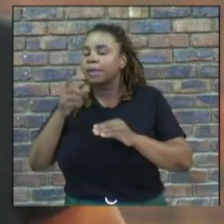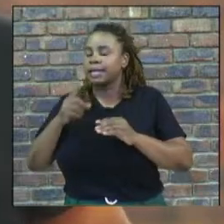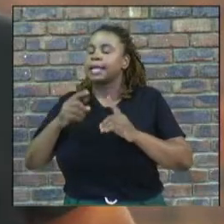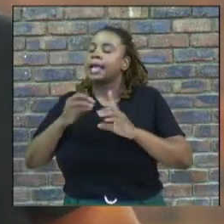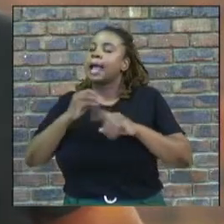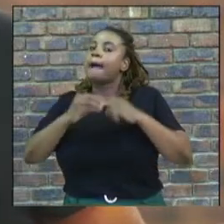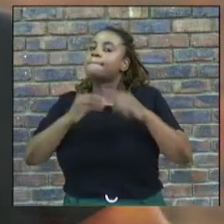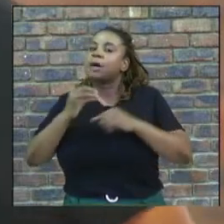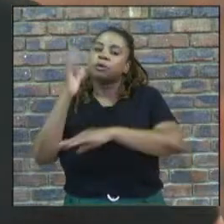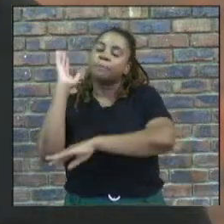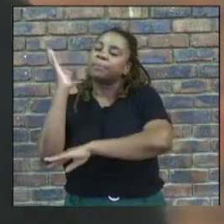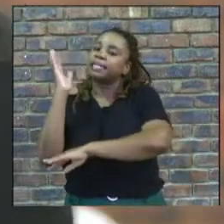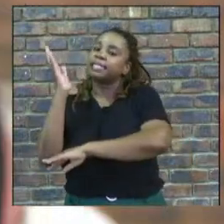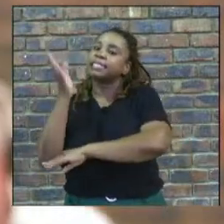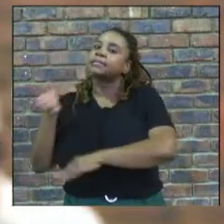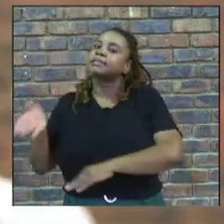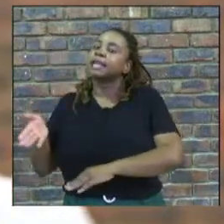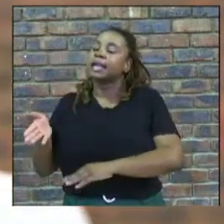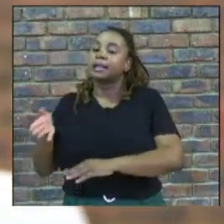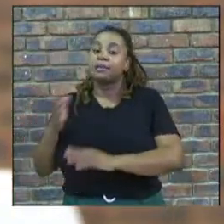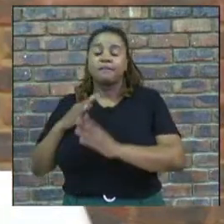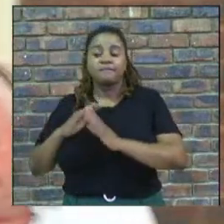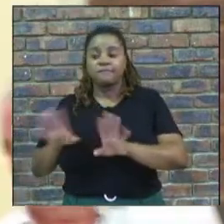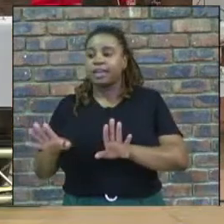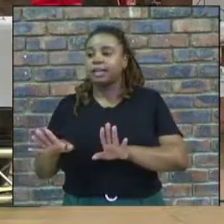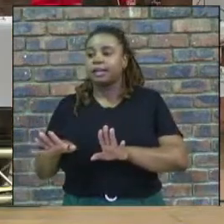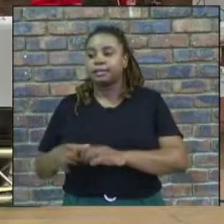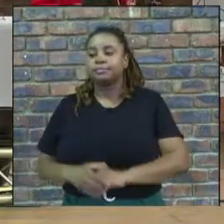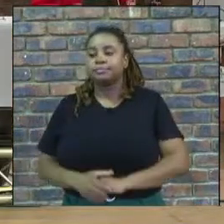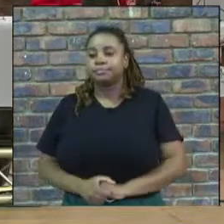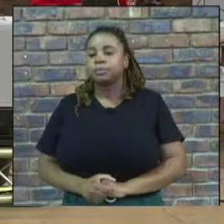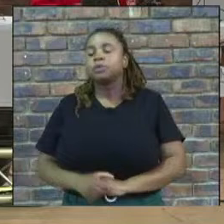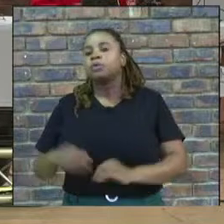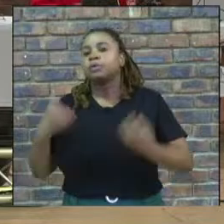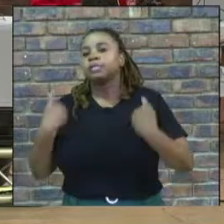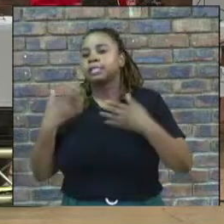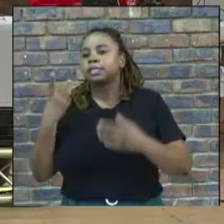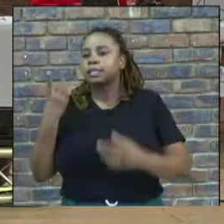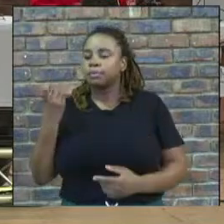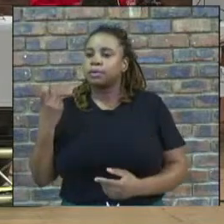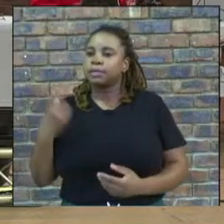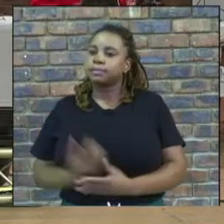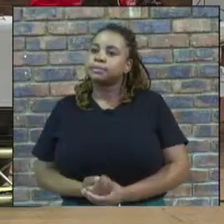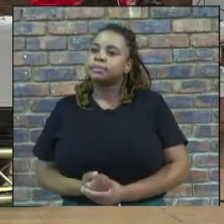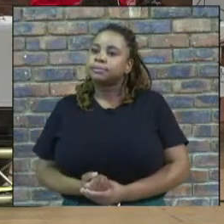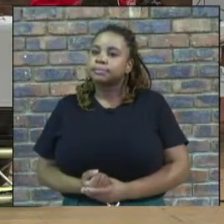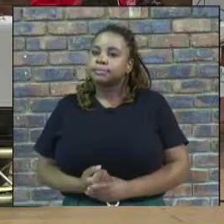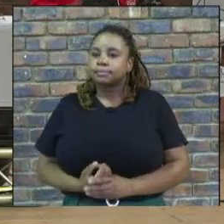Agreed? All right, thank you very much. Ara starting ka number 1.